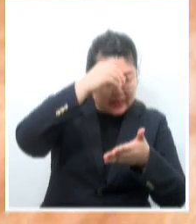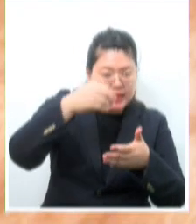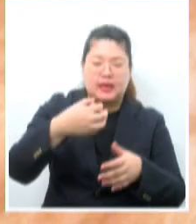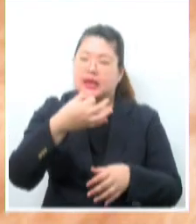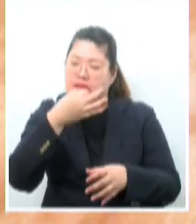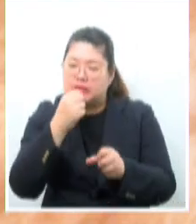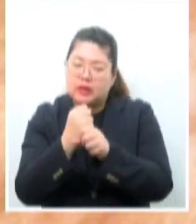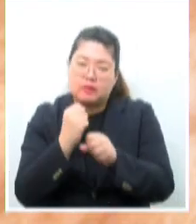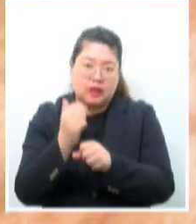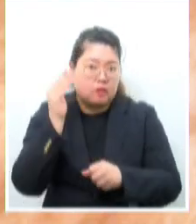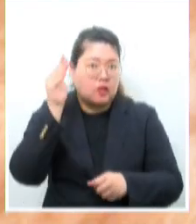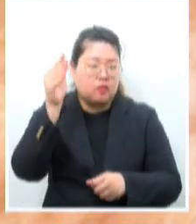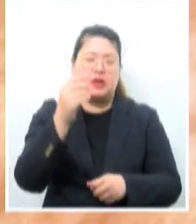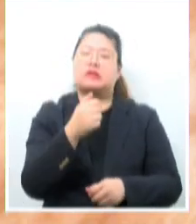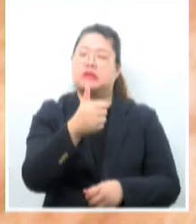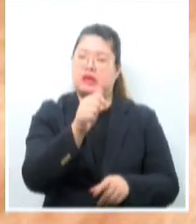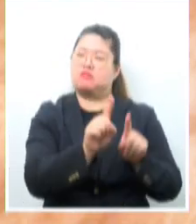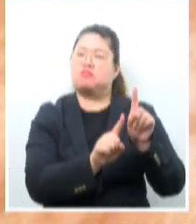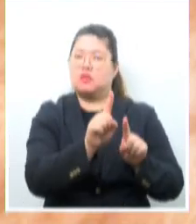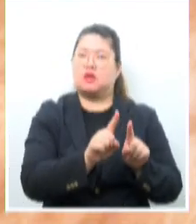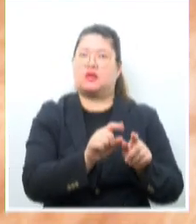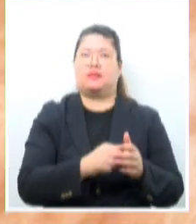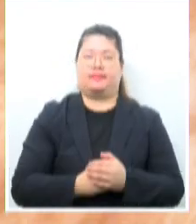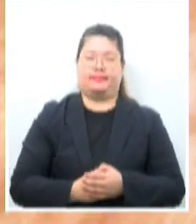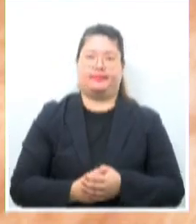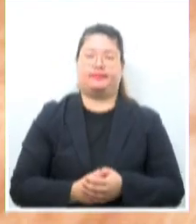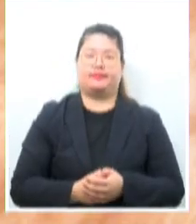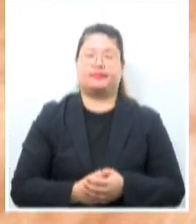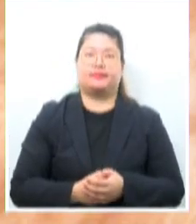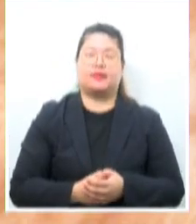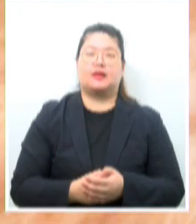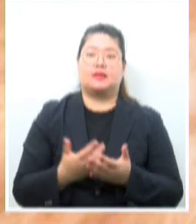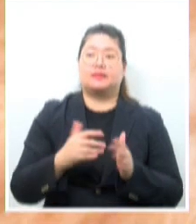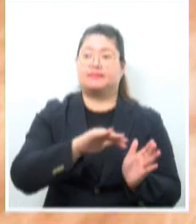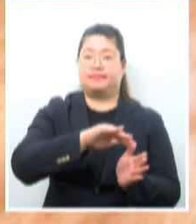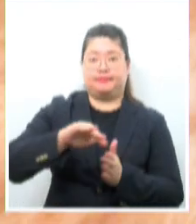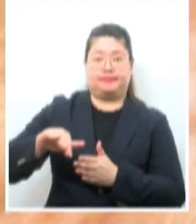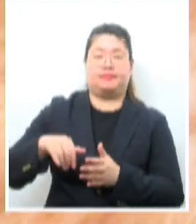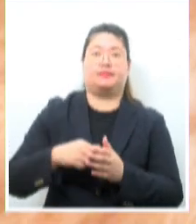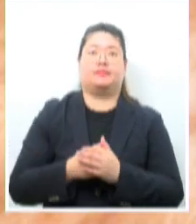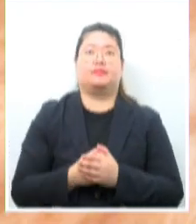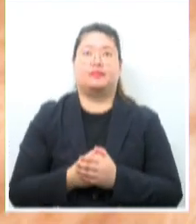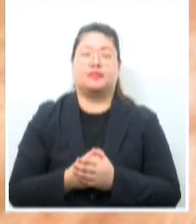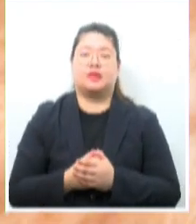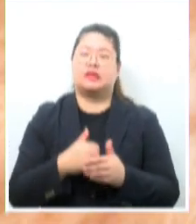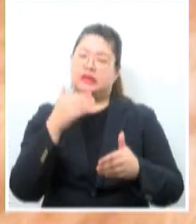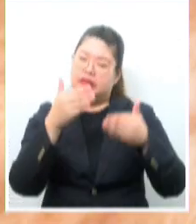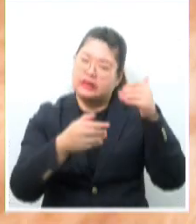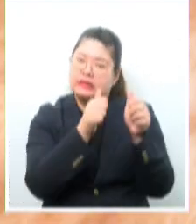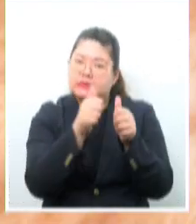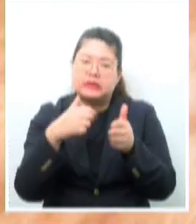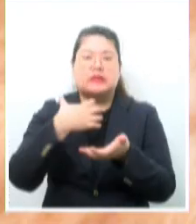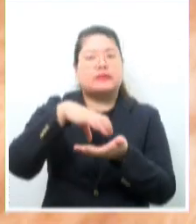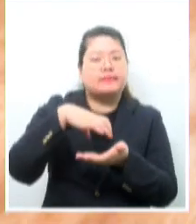การประกอบอาชีพกันดีกว่ากับระบบนี้ WeSpace ค่ะท่านผู้ชมคะเราไปต่อกันกับอีกหนึ่งราวดีๆค่ะคอนเทนต์ดีๆมีบอกต่อนะค